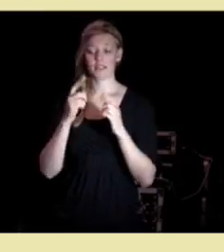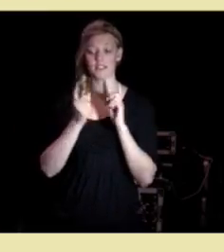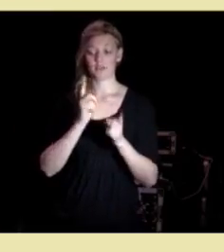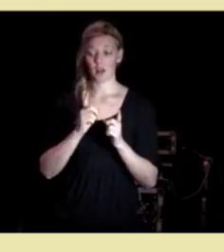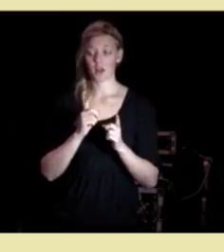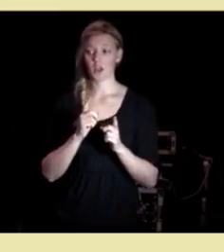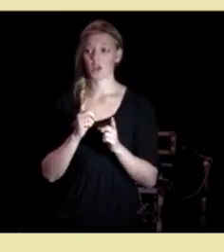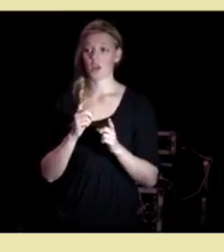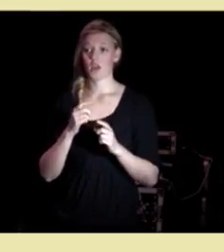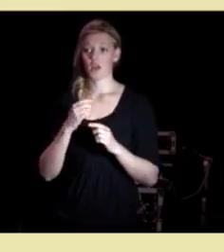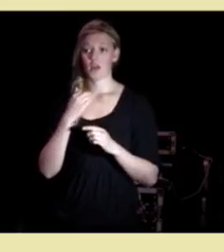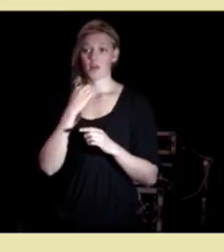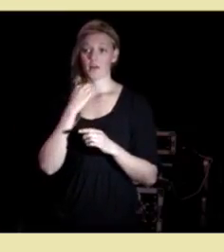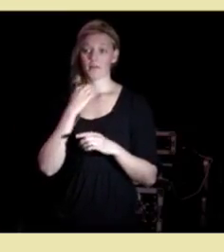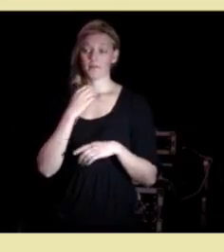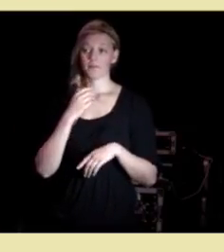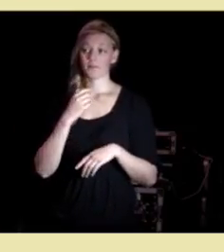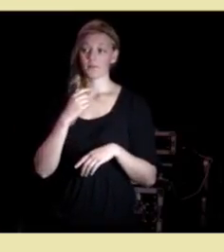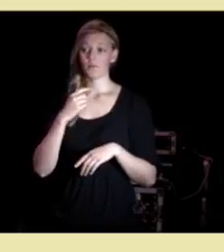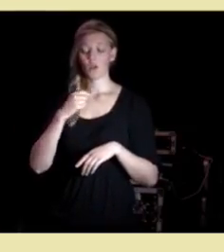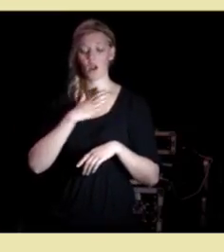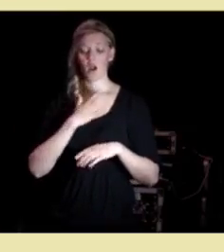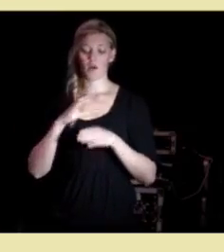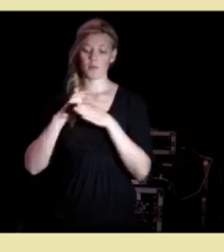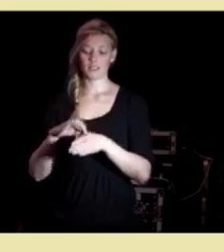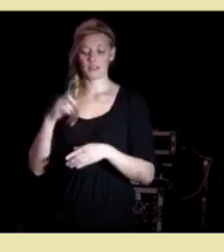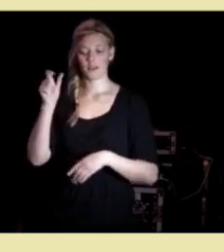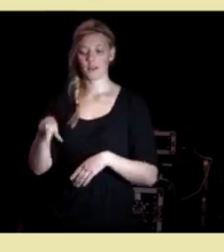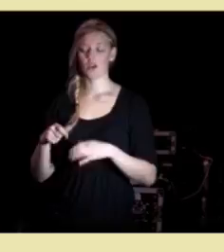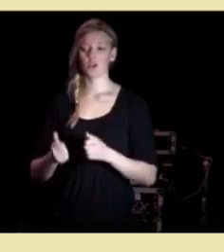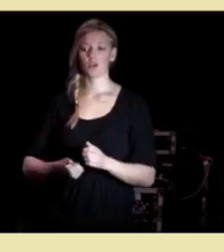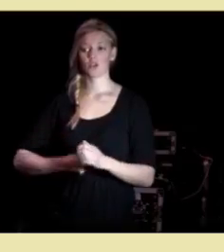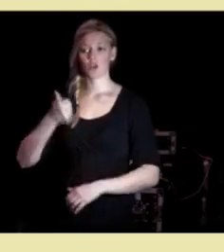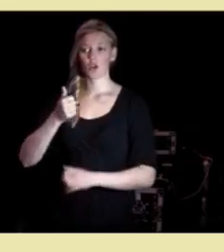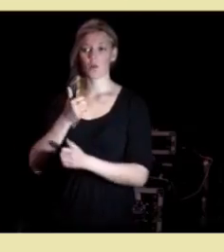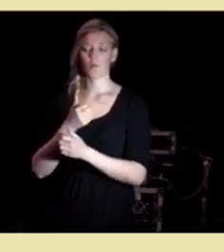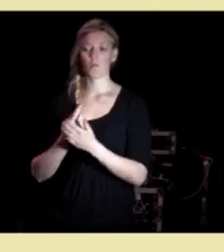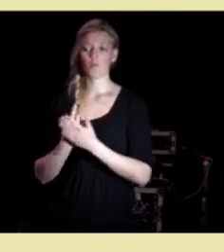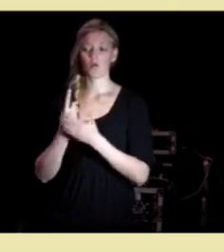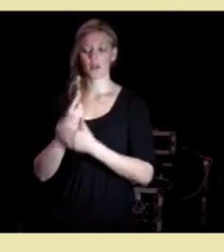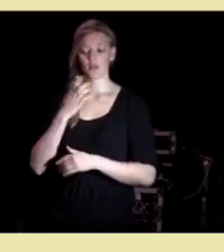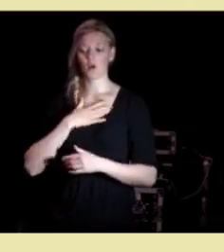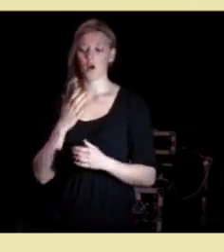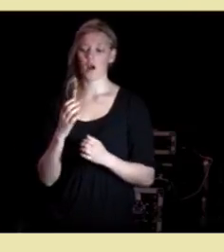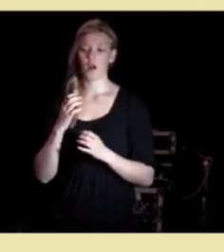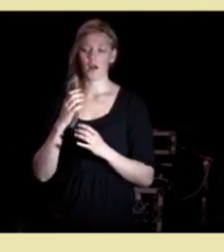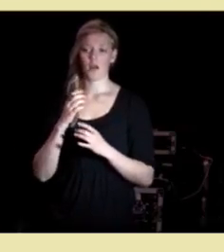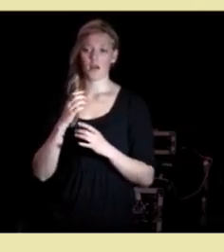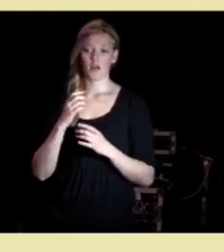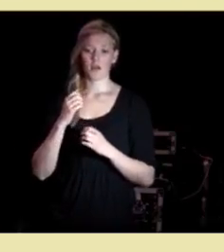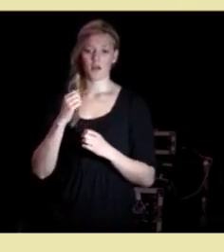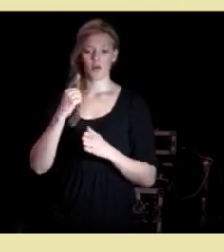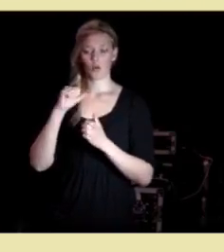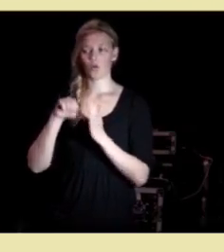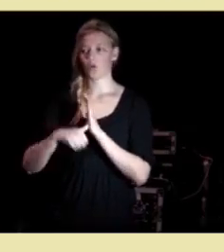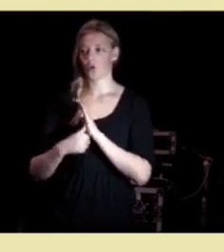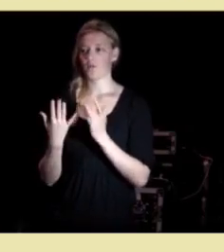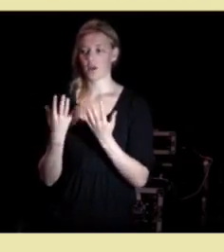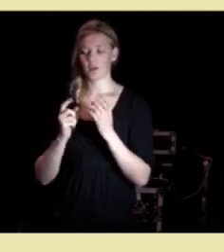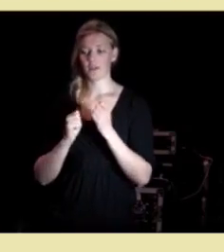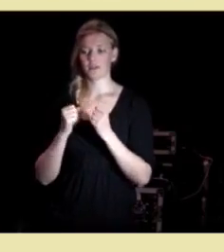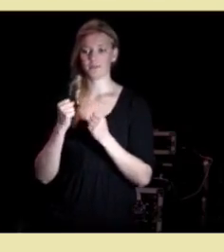også gir pasientene langt større mulighet til å påvirke prosessene de går inn i. Kjernejournal, et annet eksempel hvor